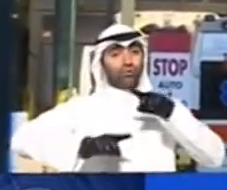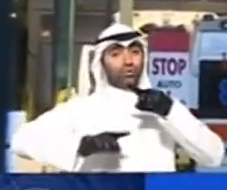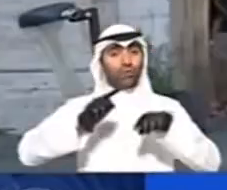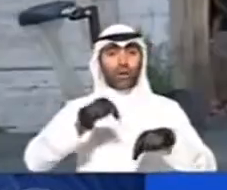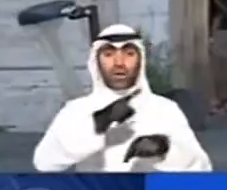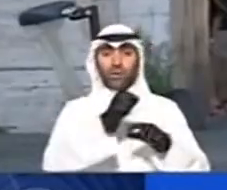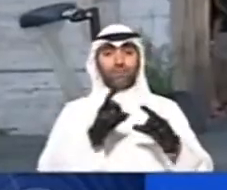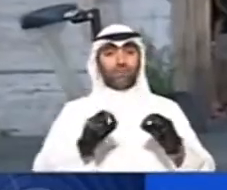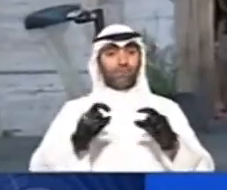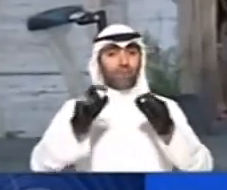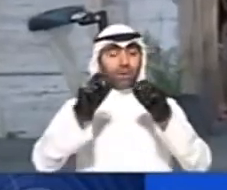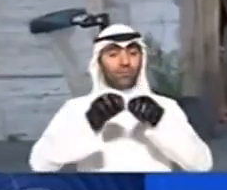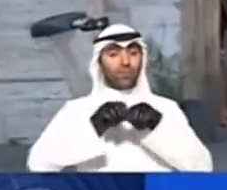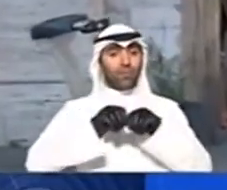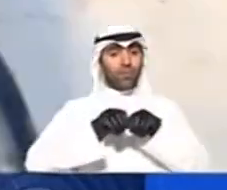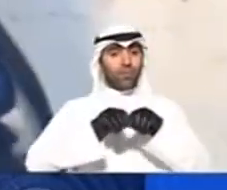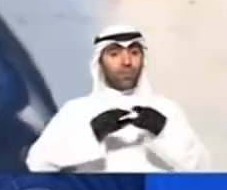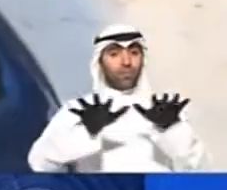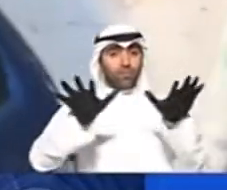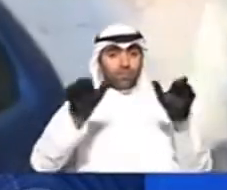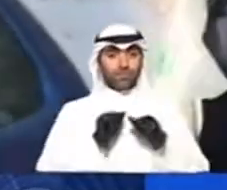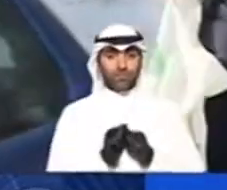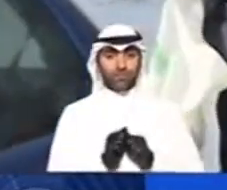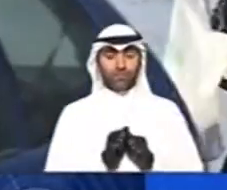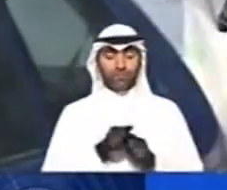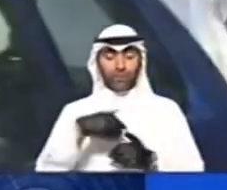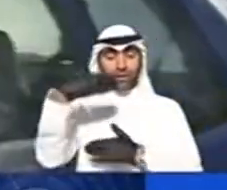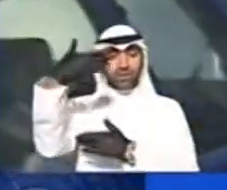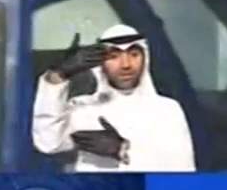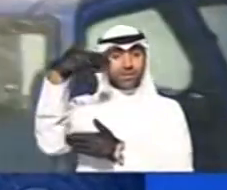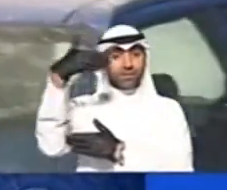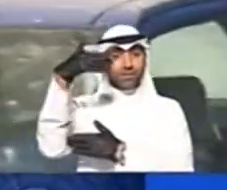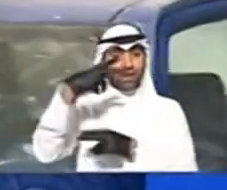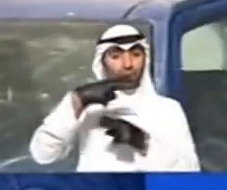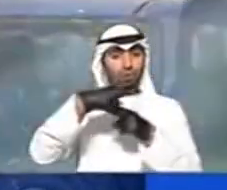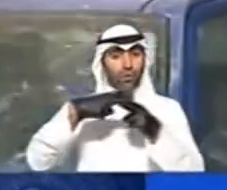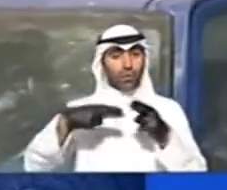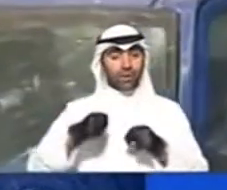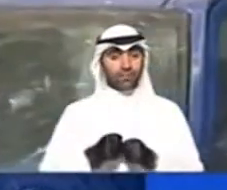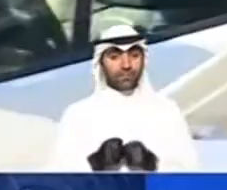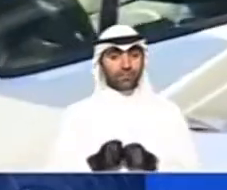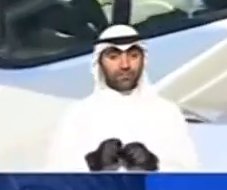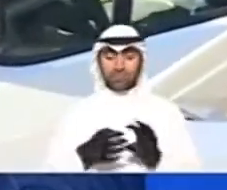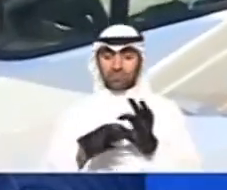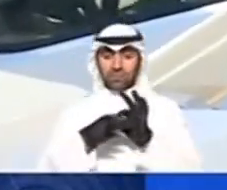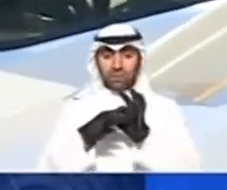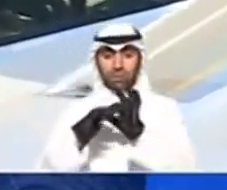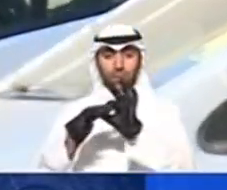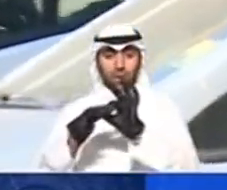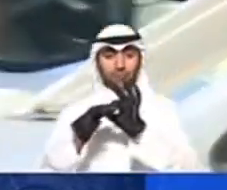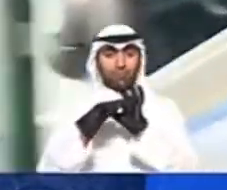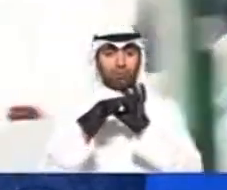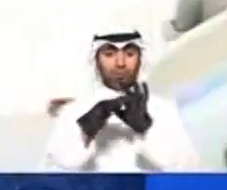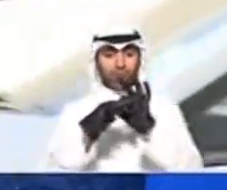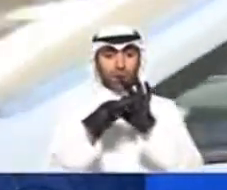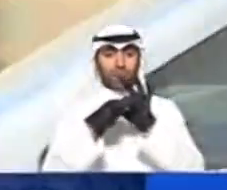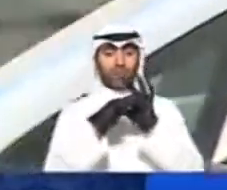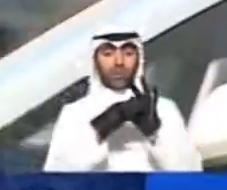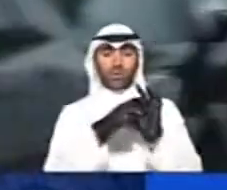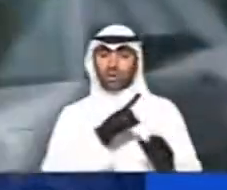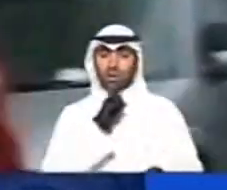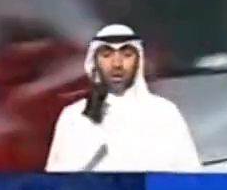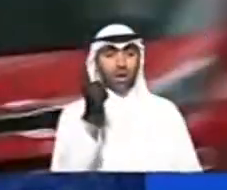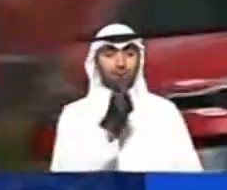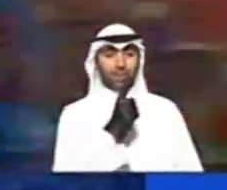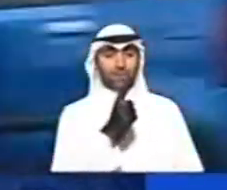بها إيطاليا حاليا جراء تفشي وباء فيروس كورونا المستجد، وتلبية للتوجيهات